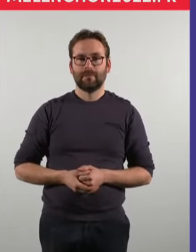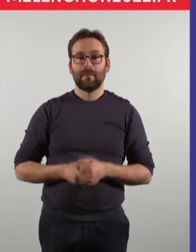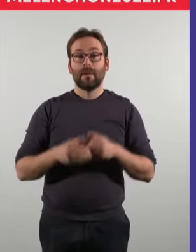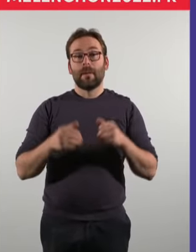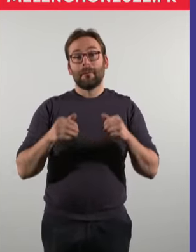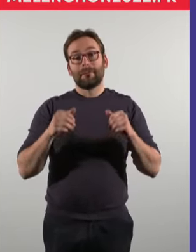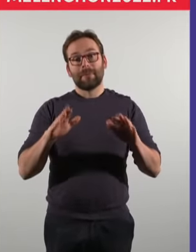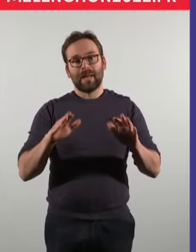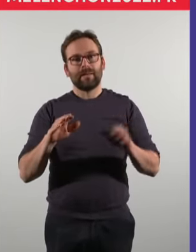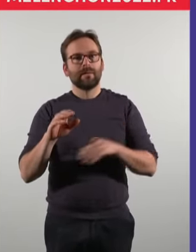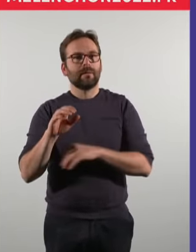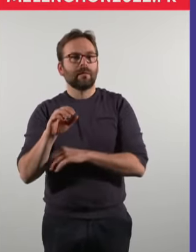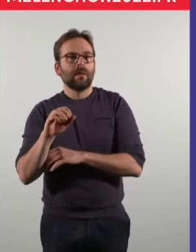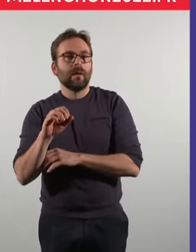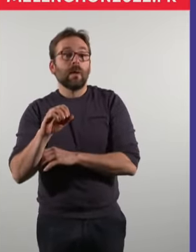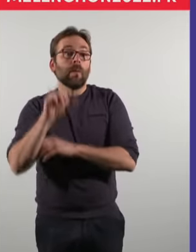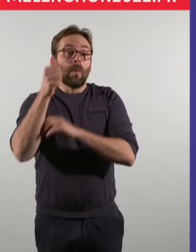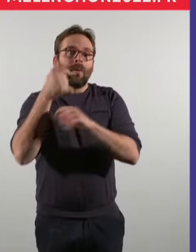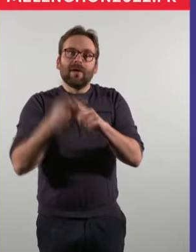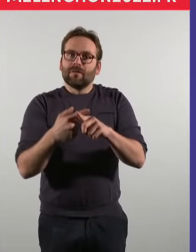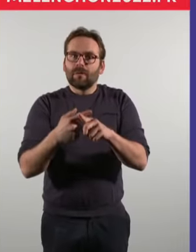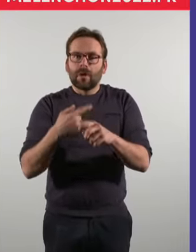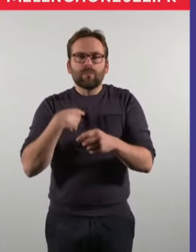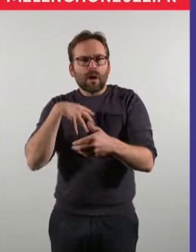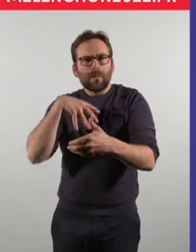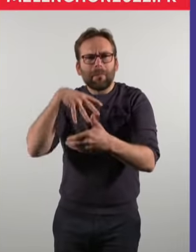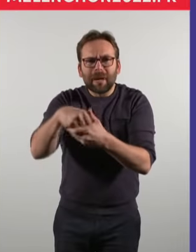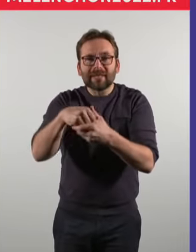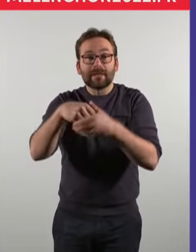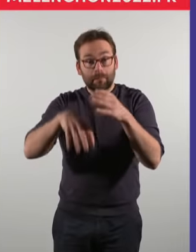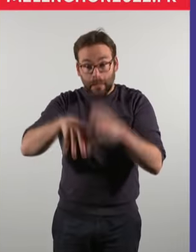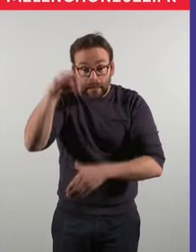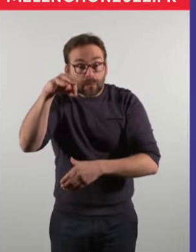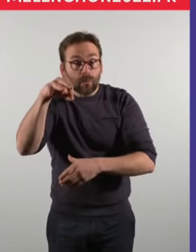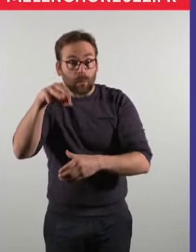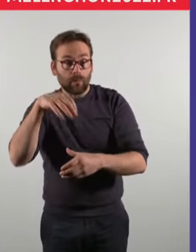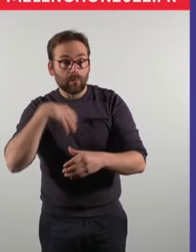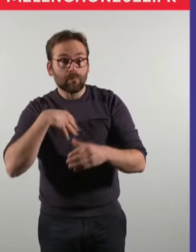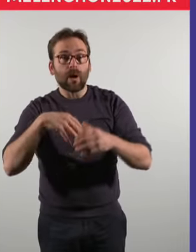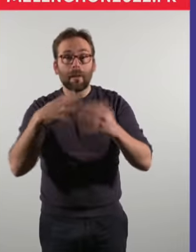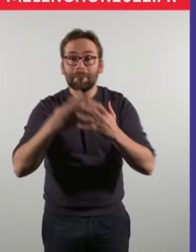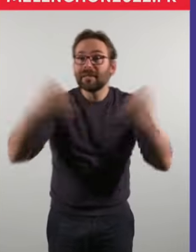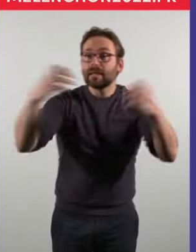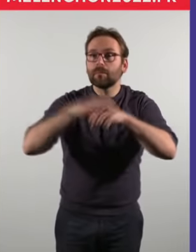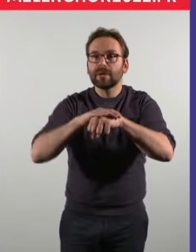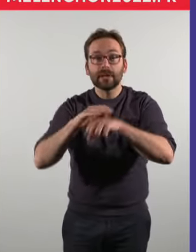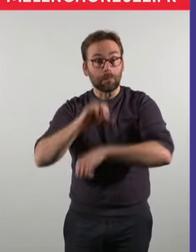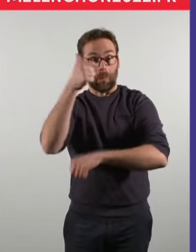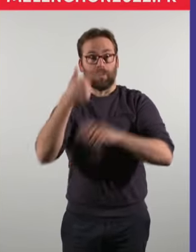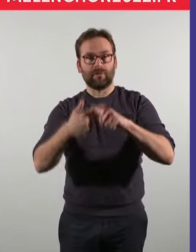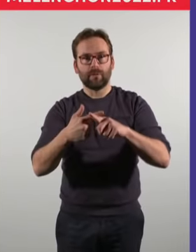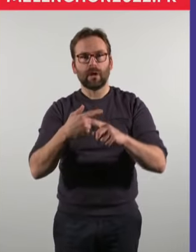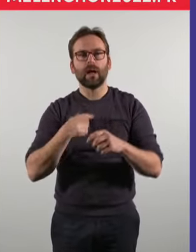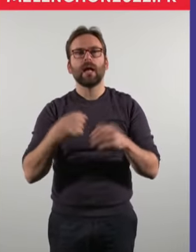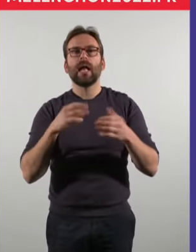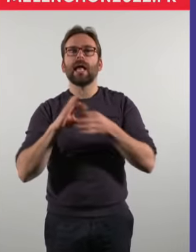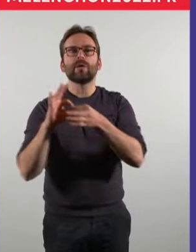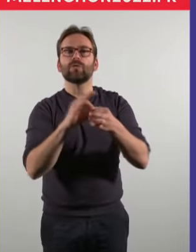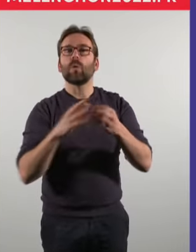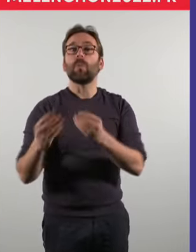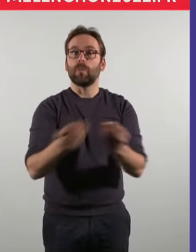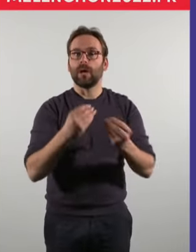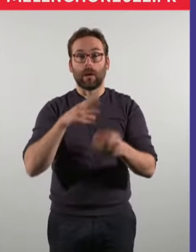c'est la première fois que je participe à une élection, que je participe à des meetings politiques, un meeting de l'Union